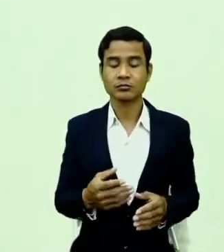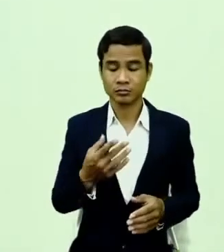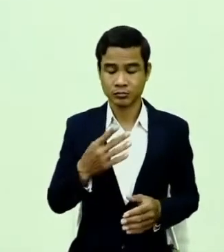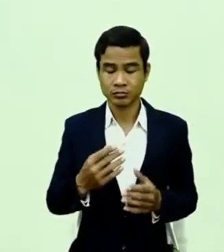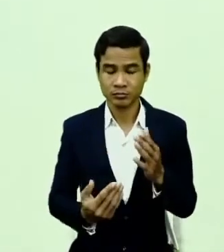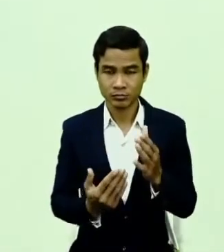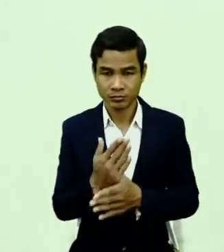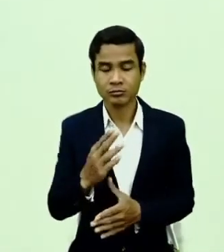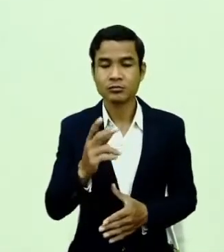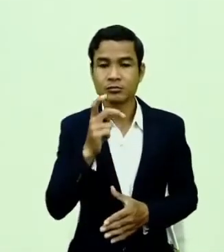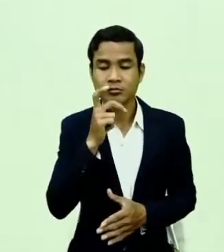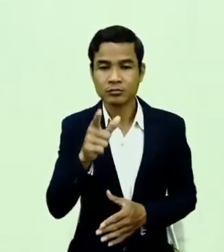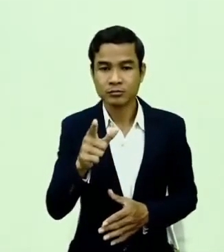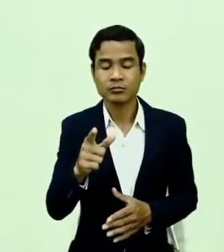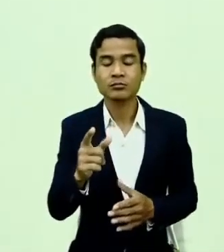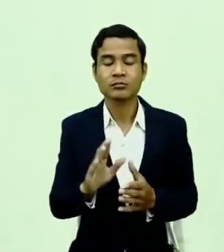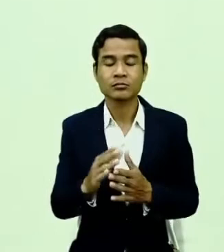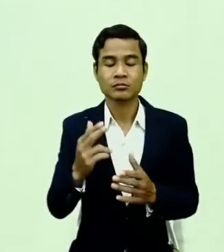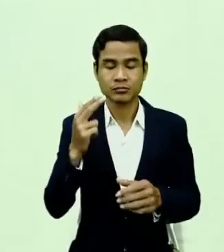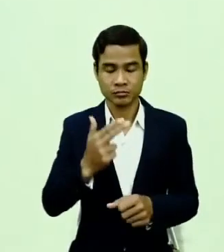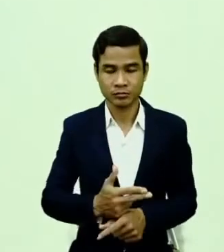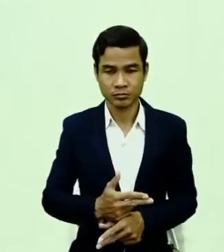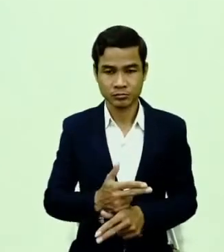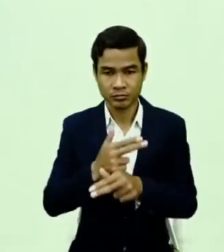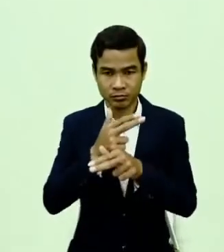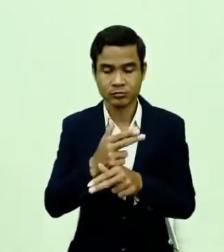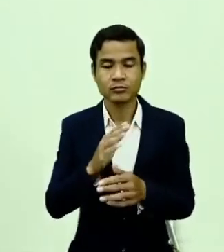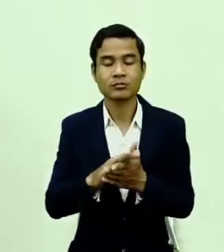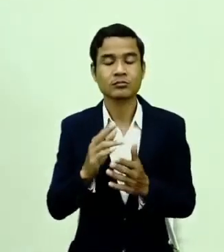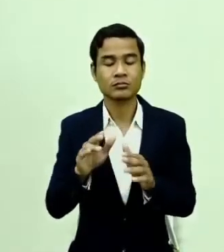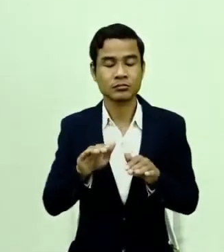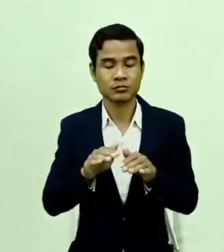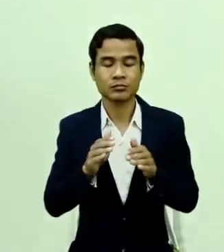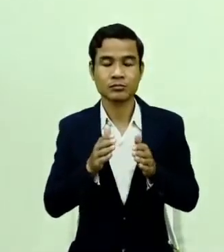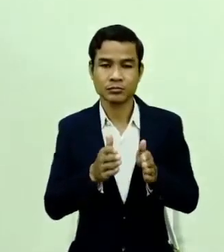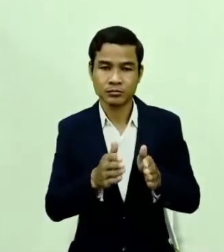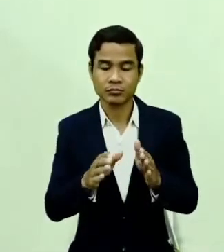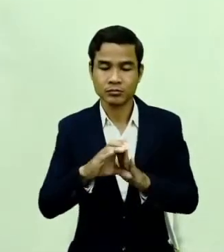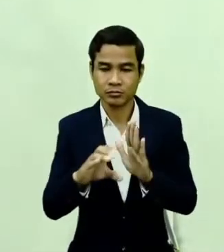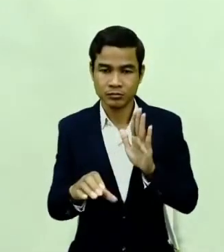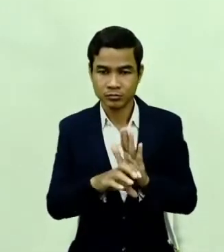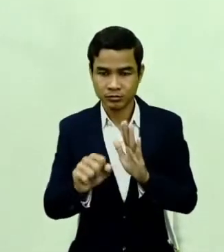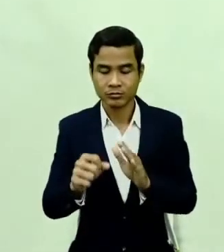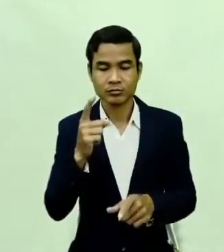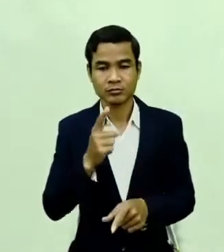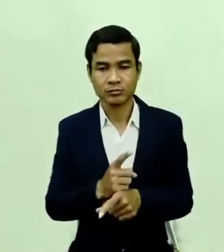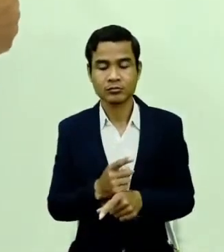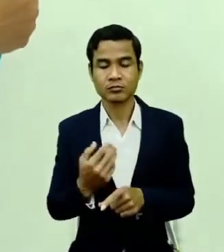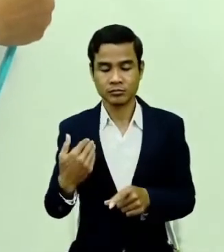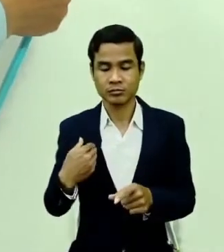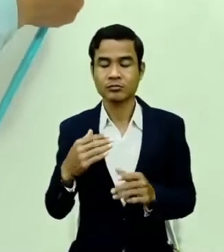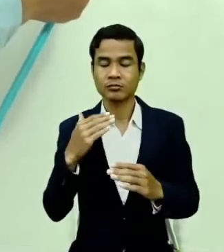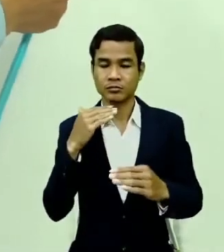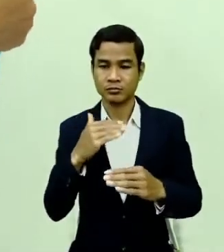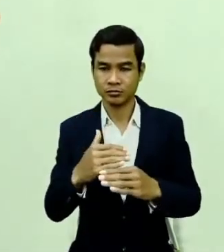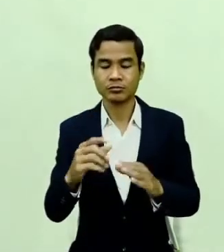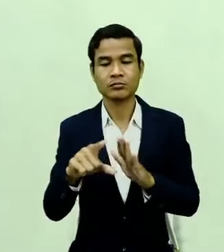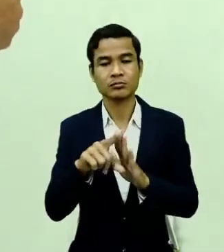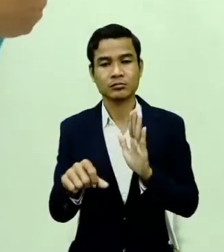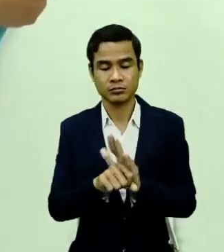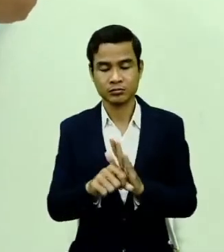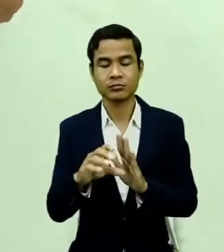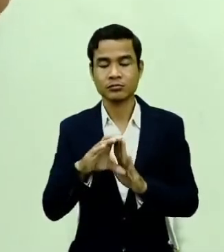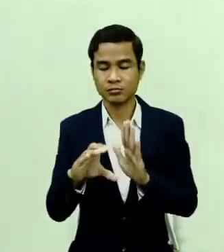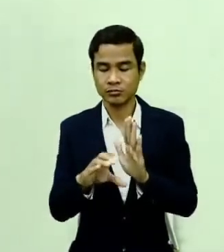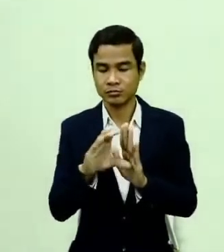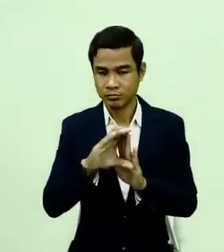sức cứ chi ẩm bơ để sọp chữ bạc, chả, hai trầm tử nâng miến đại prom đại cầm nọt chữ bạc luôn,